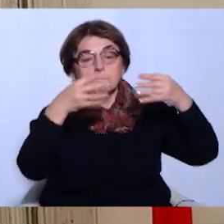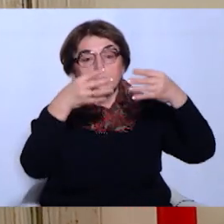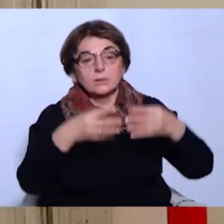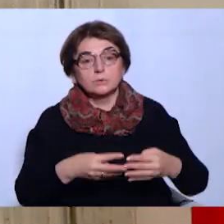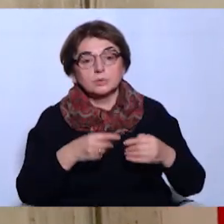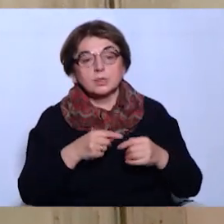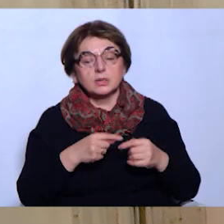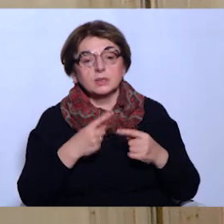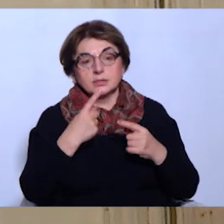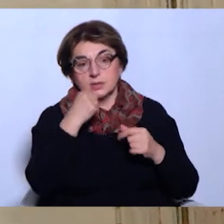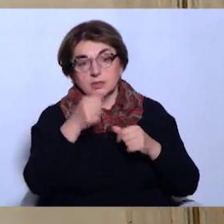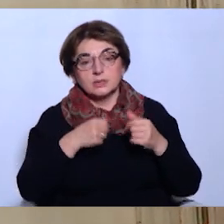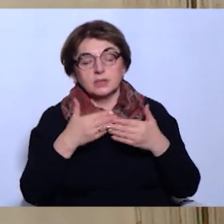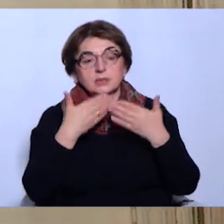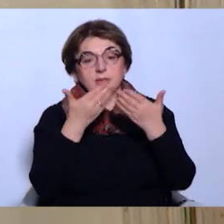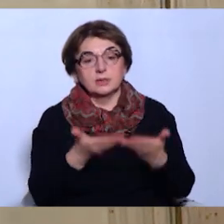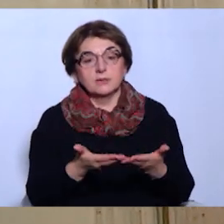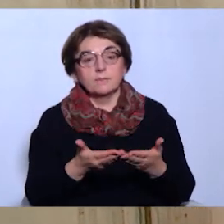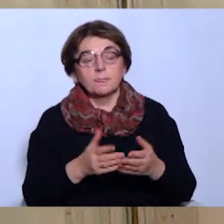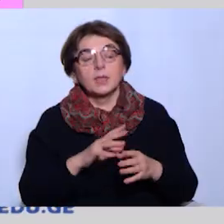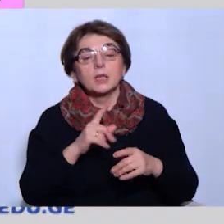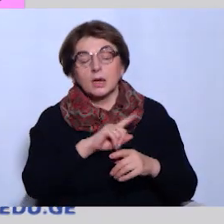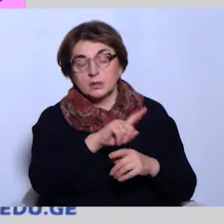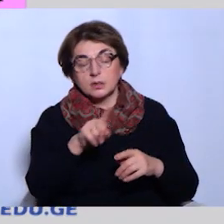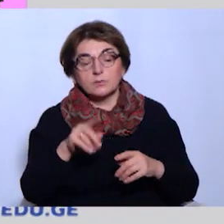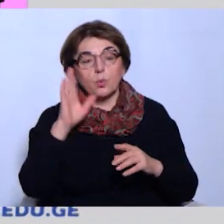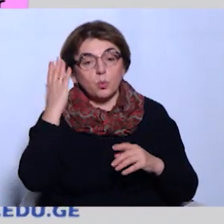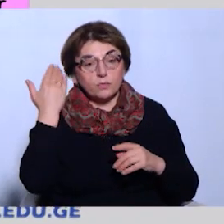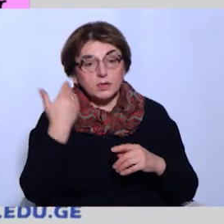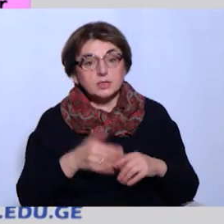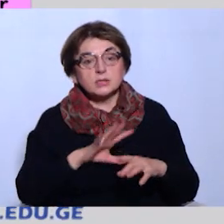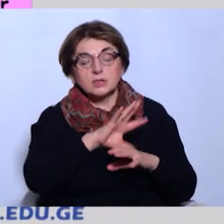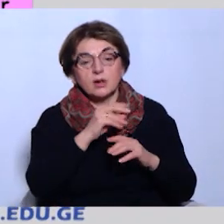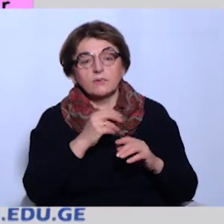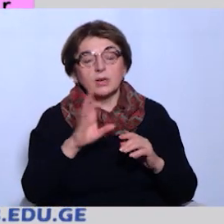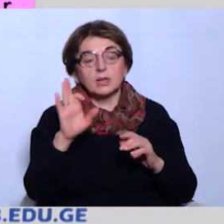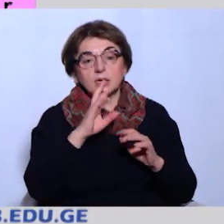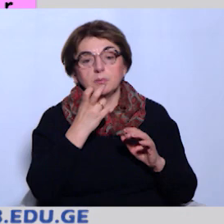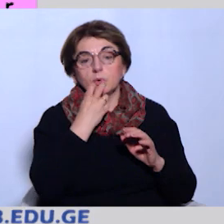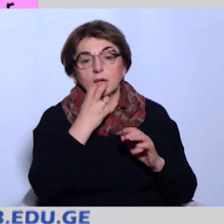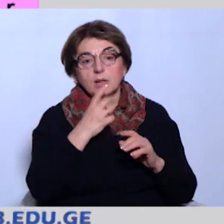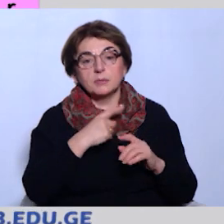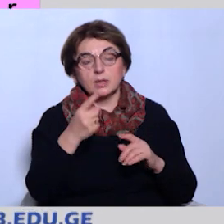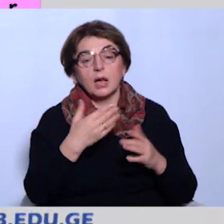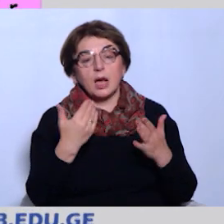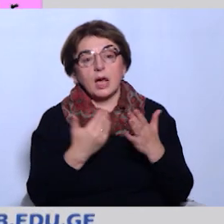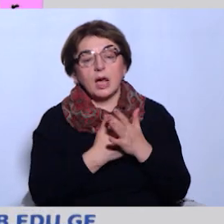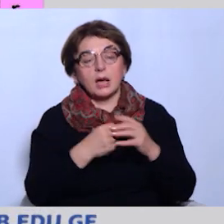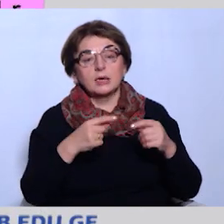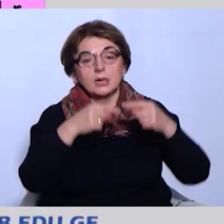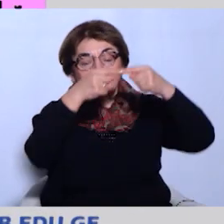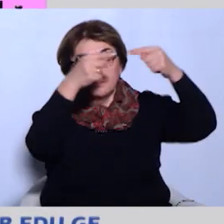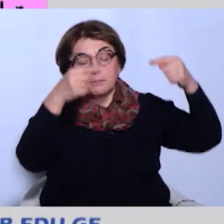და თქვენს გირჩევთ სხვათა შორის, რადგან უკვე ყველა ელემენტი სახელდებულია, იხელმძღვანელოთ დღეიდან ახალი პერიოდულობის